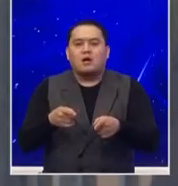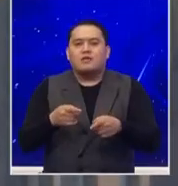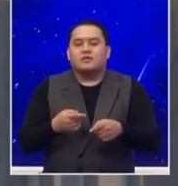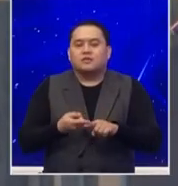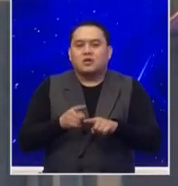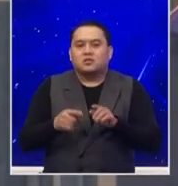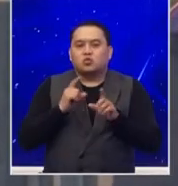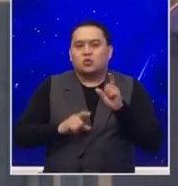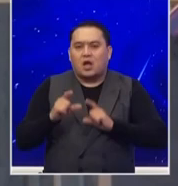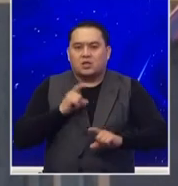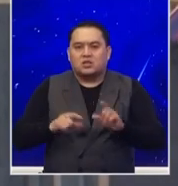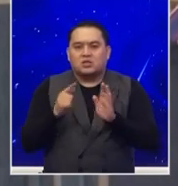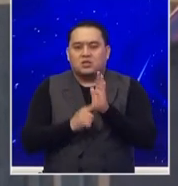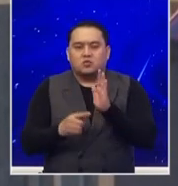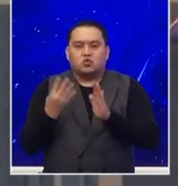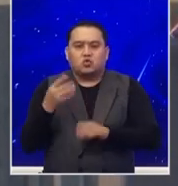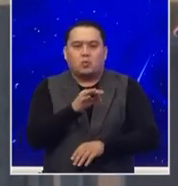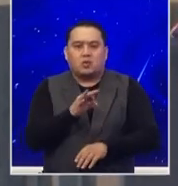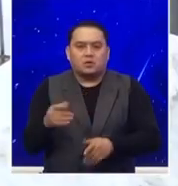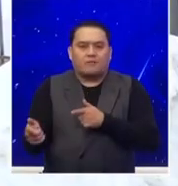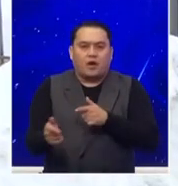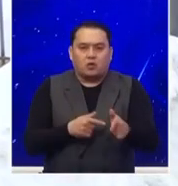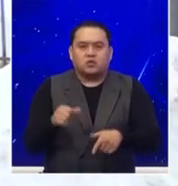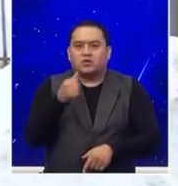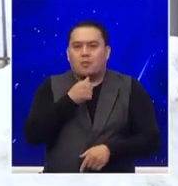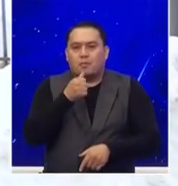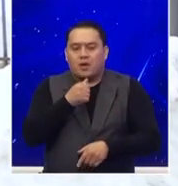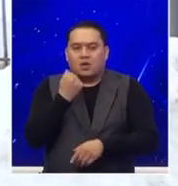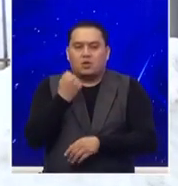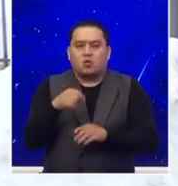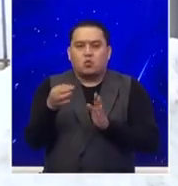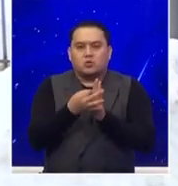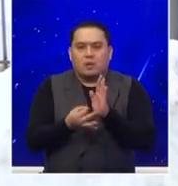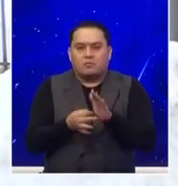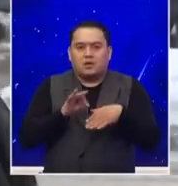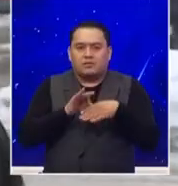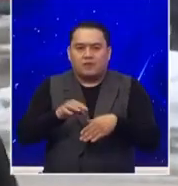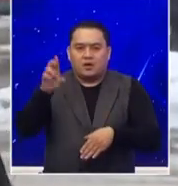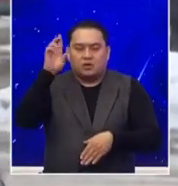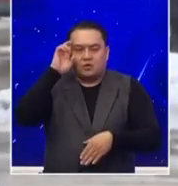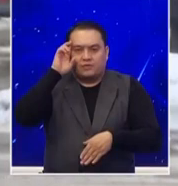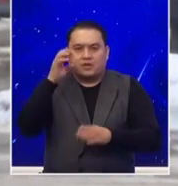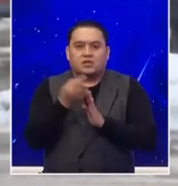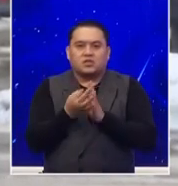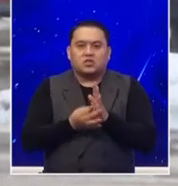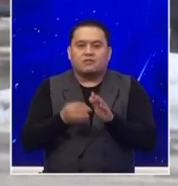Более 74% из них выразили готовность испытать свои знания и готовность пройти государственное